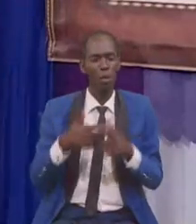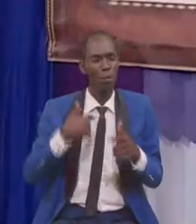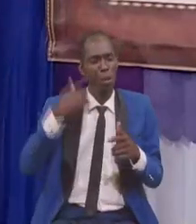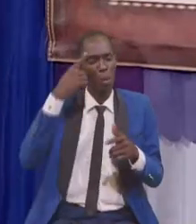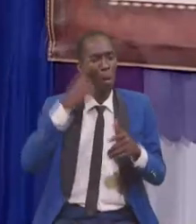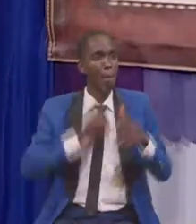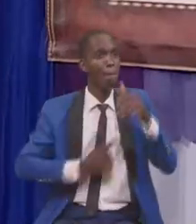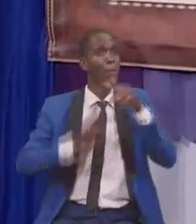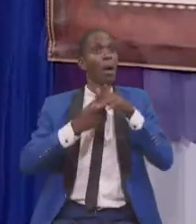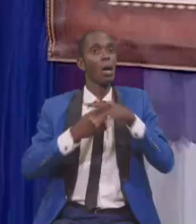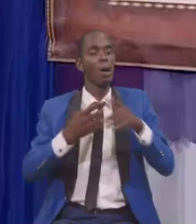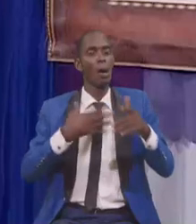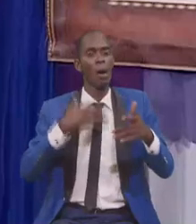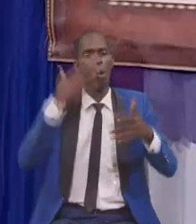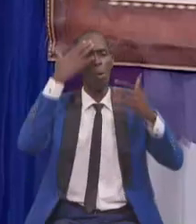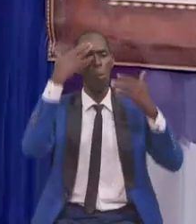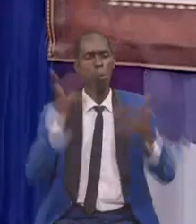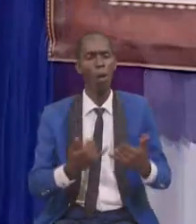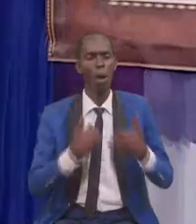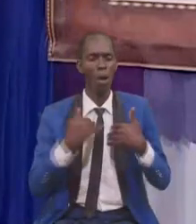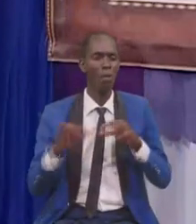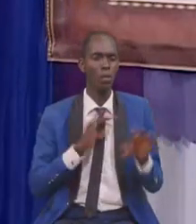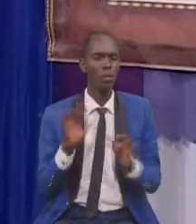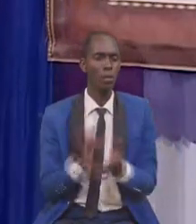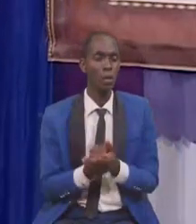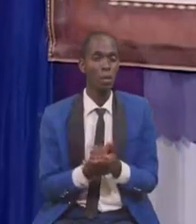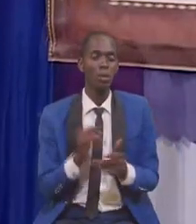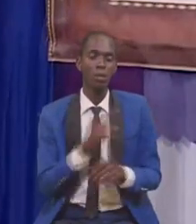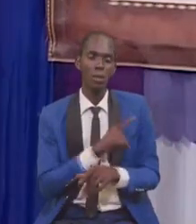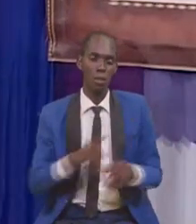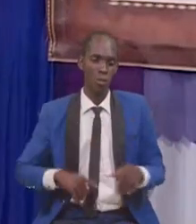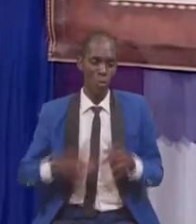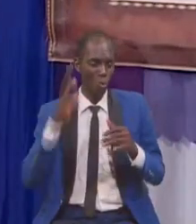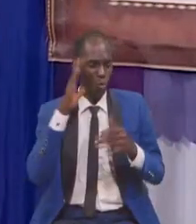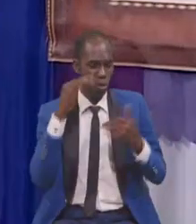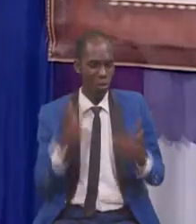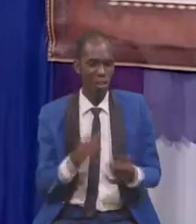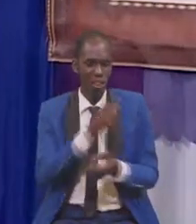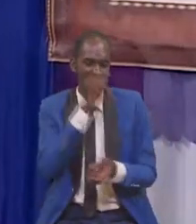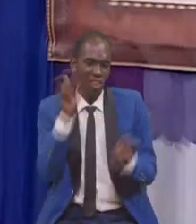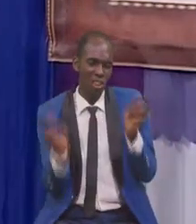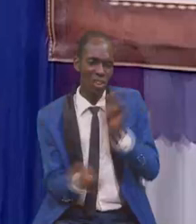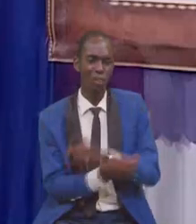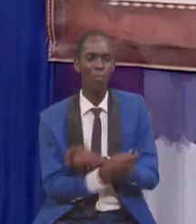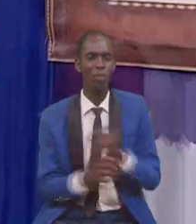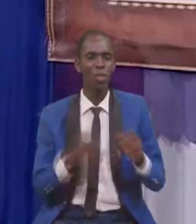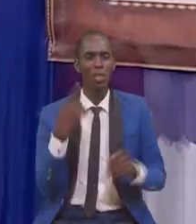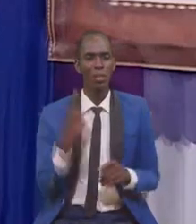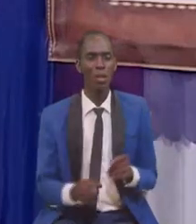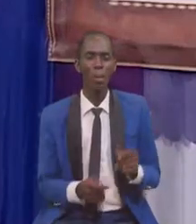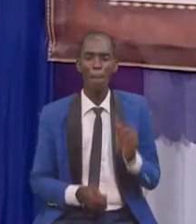venu au bon endroit ce soir. Le Seigneur va te changer, va te transformer,